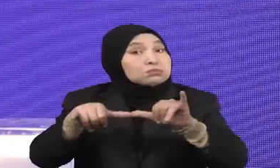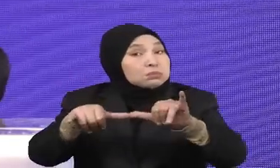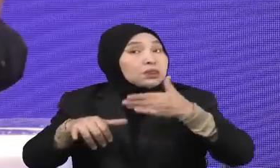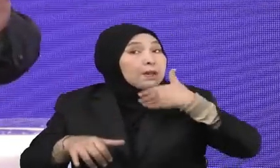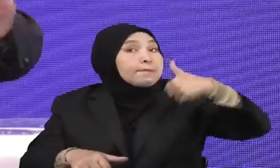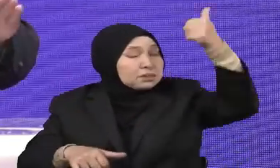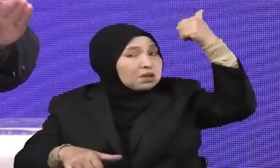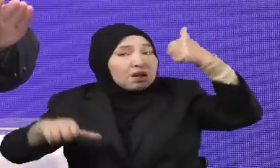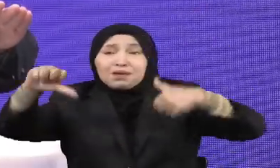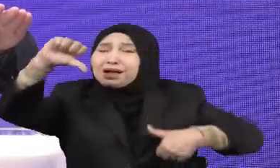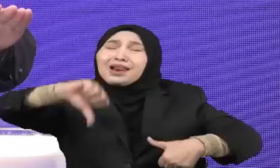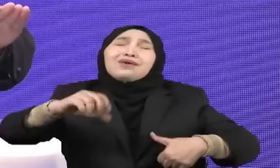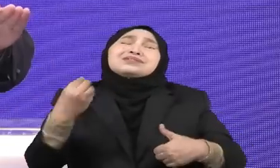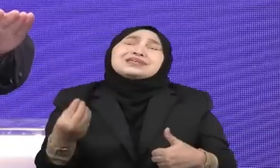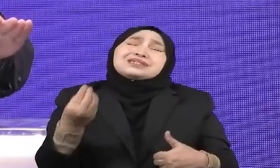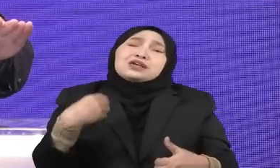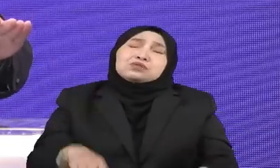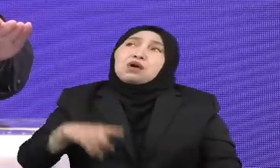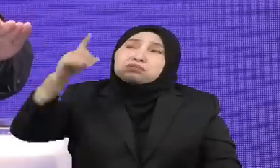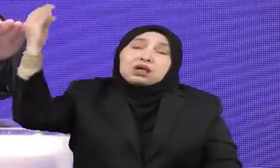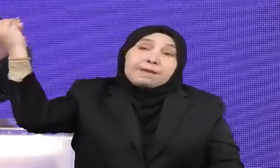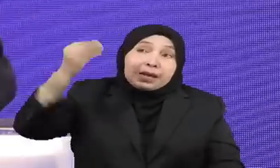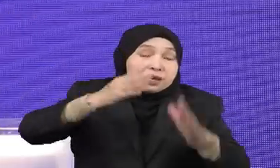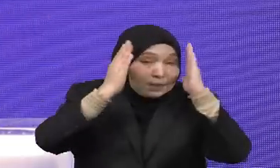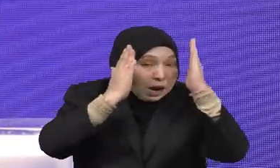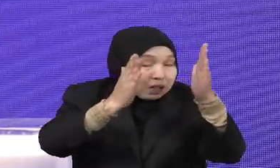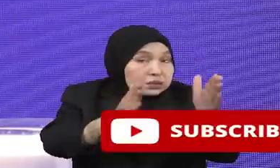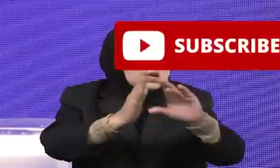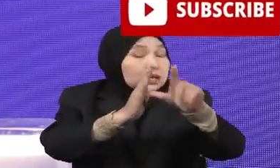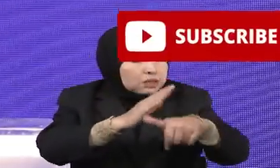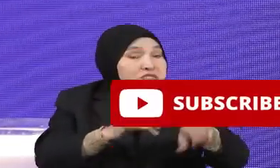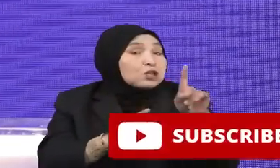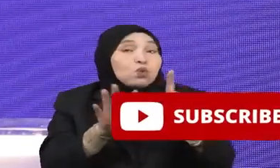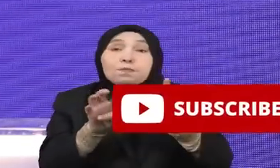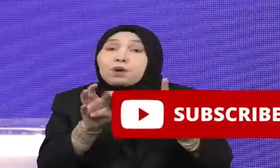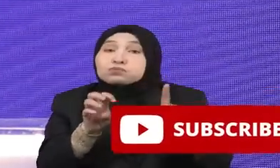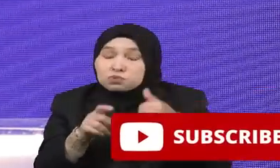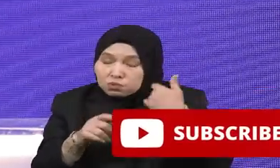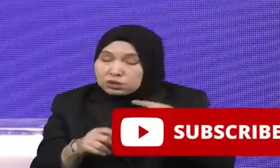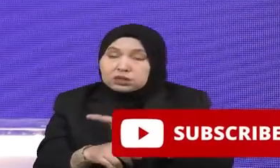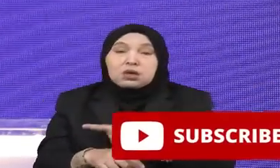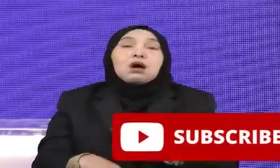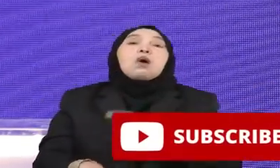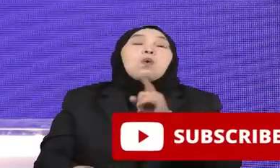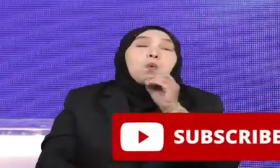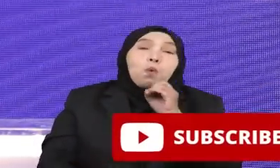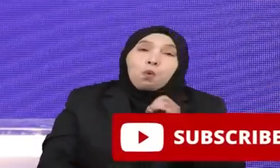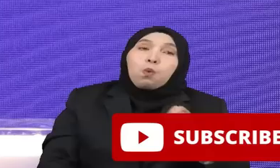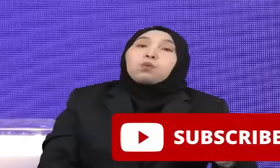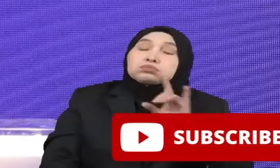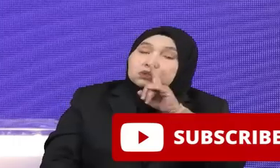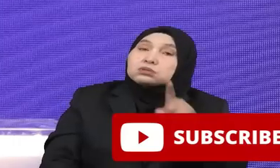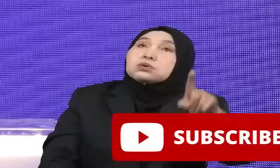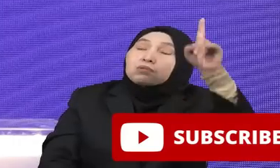terbaik kamu kalah sikit-sikit itu Allah akan beri perhatian nanti adalah ayat 140 untuk kita memahami Oh ruku-rupanya Allah